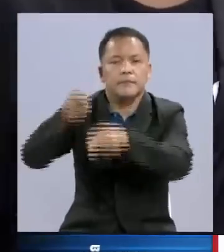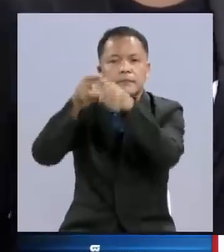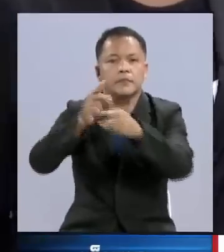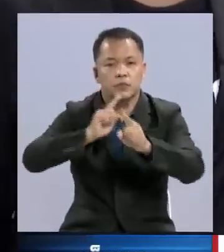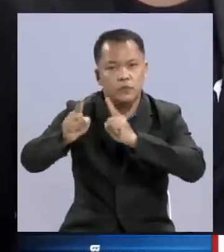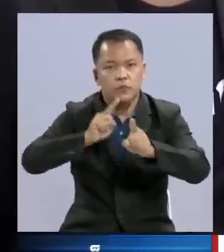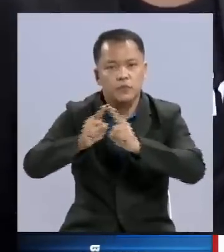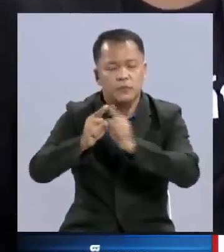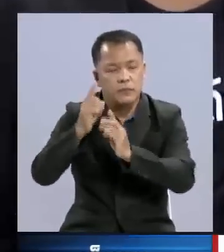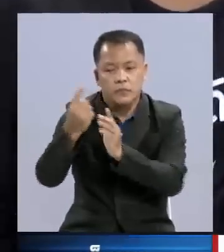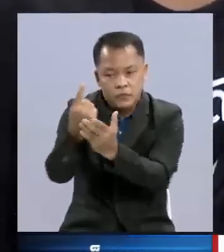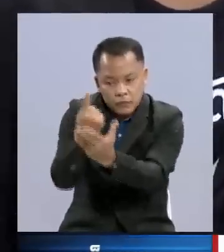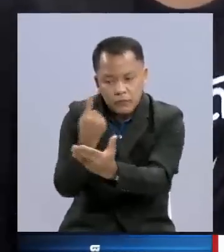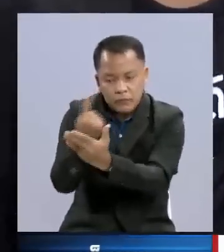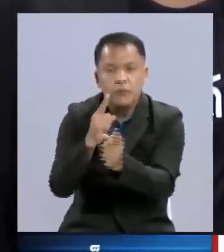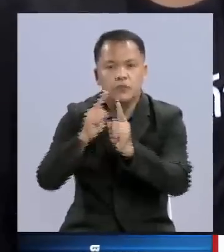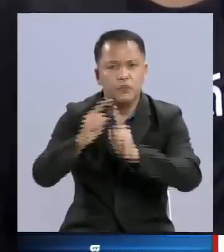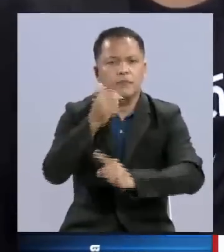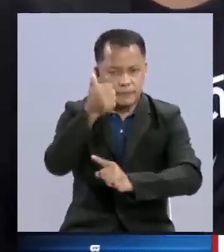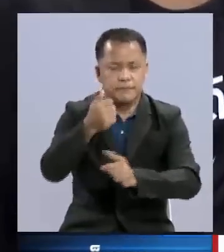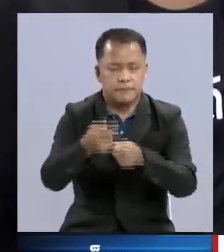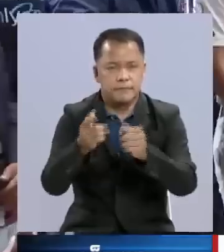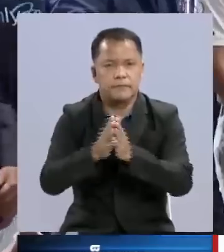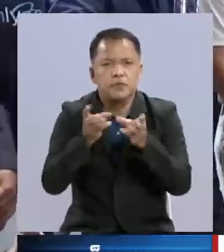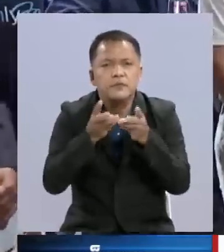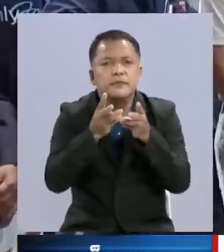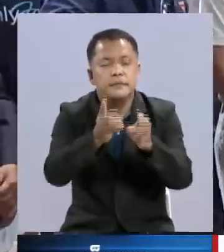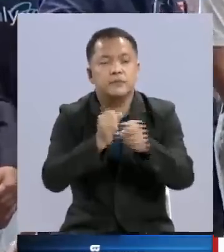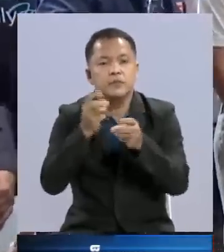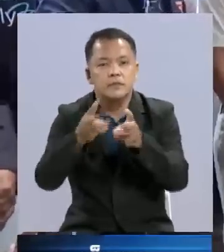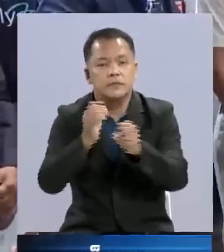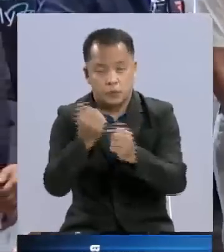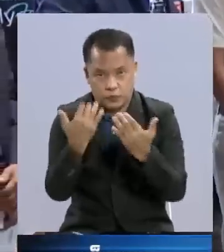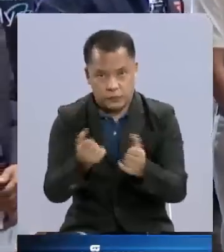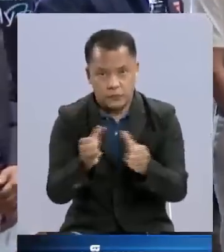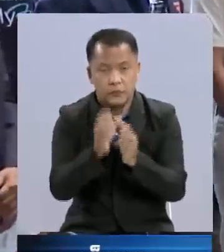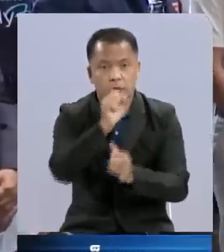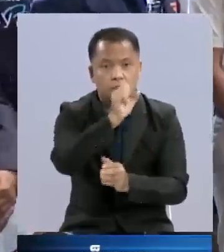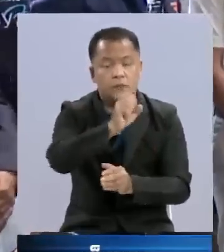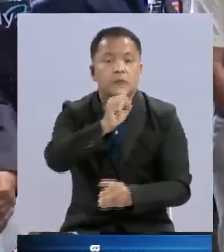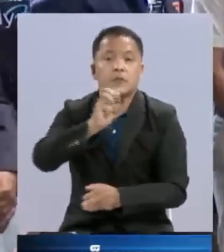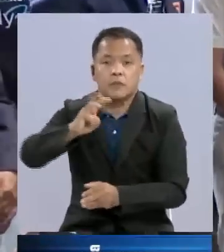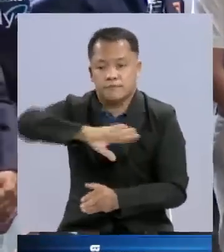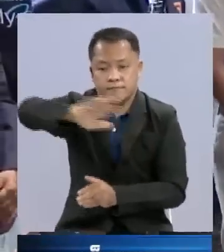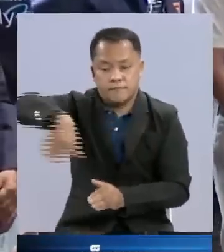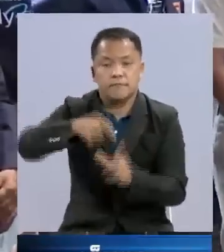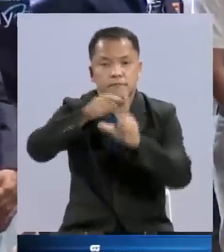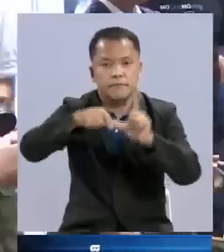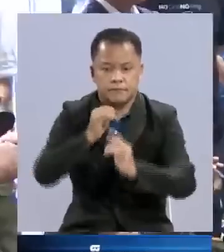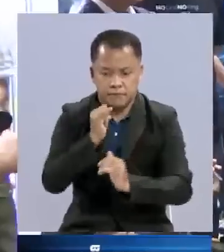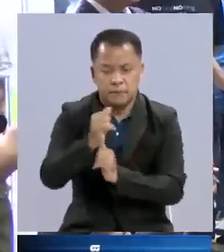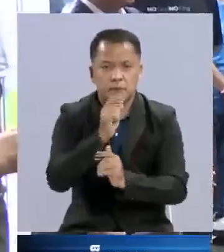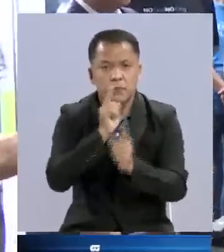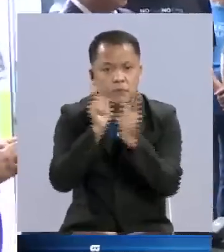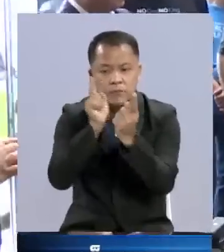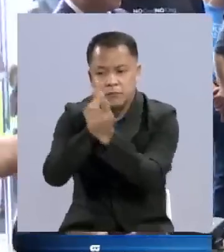การพูดคุยกันเป็นรายบุคคล ครับก็เรียกได้ว่าทำทุกวิถีทางนะเห็นว่าตอนนี้ทั้งสส.สว.ก้าวไกลจะเดินสาย